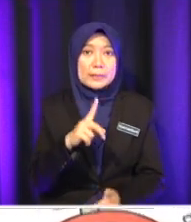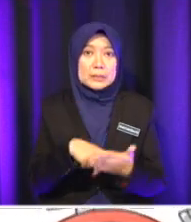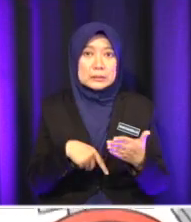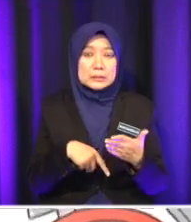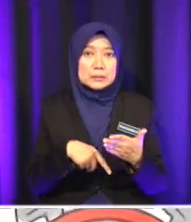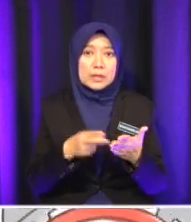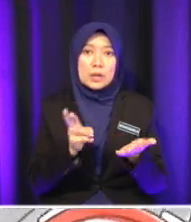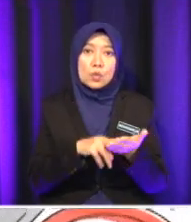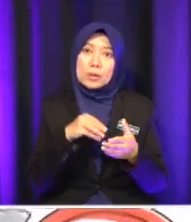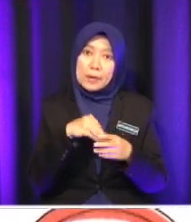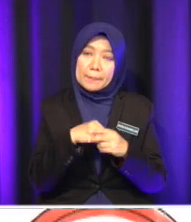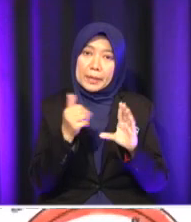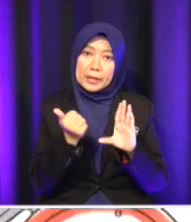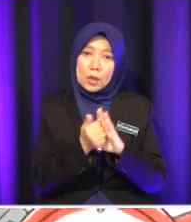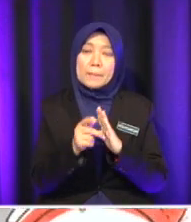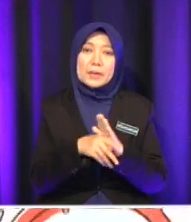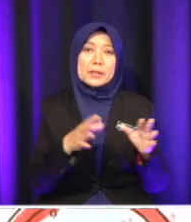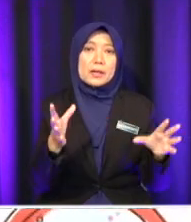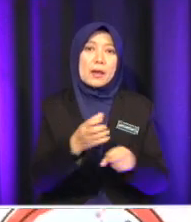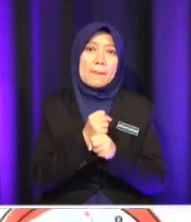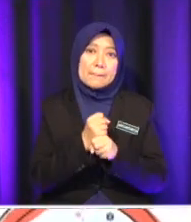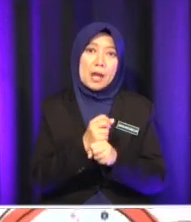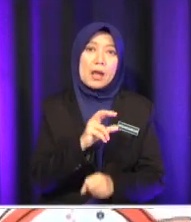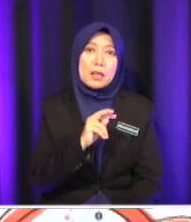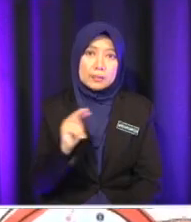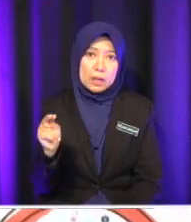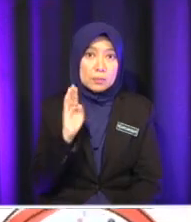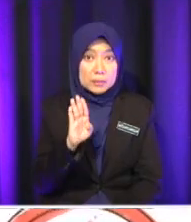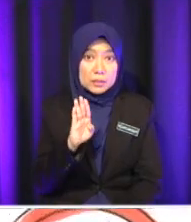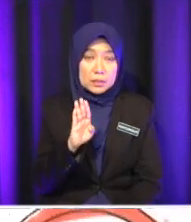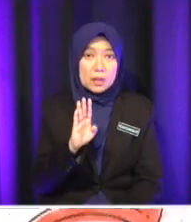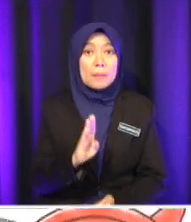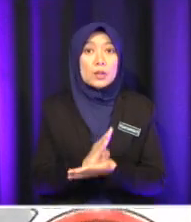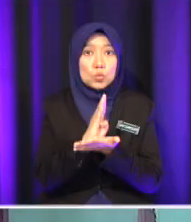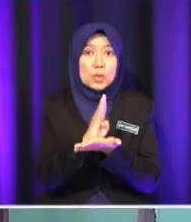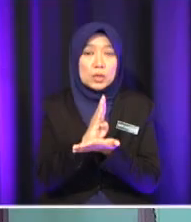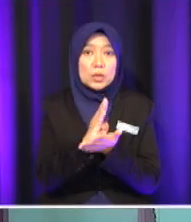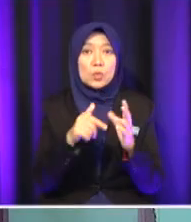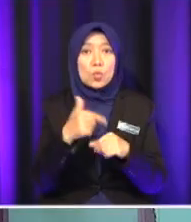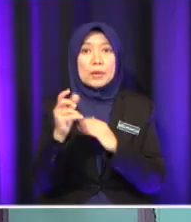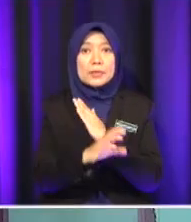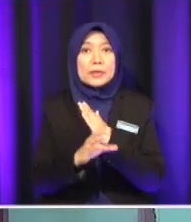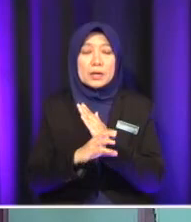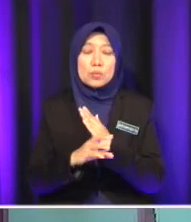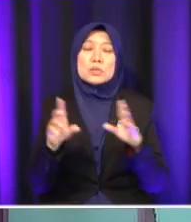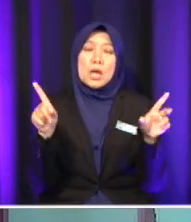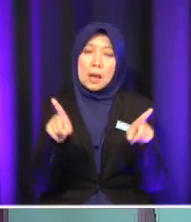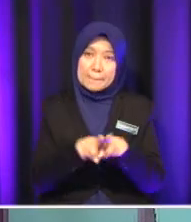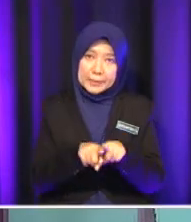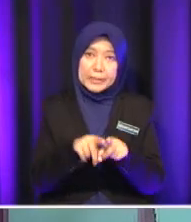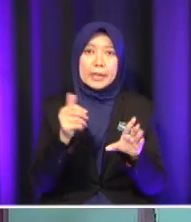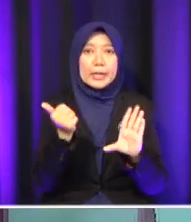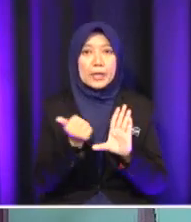di dalam account pendapatan kan di bantuan dengan dua negara juga account pendapatan